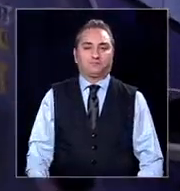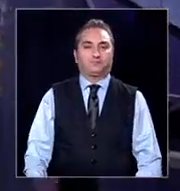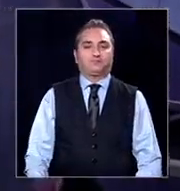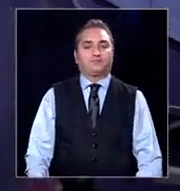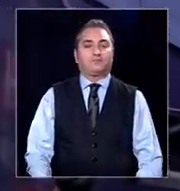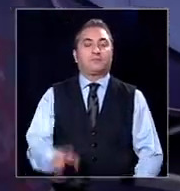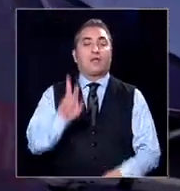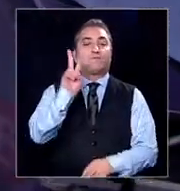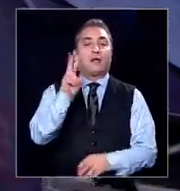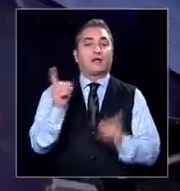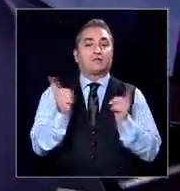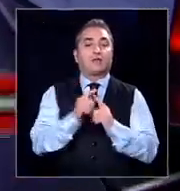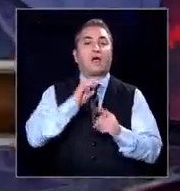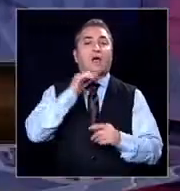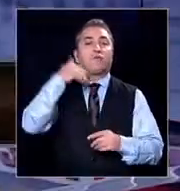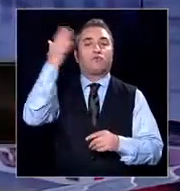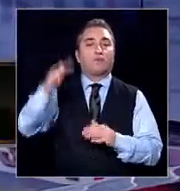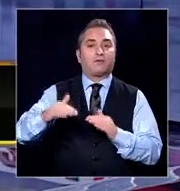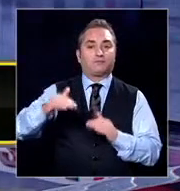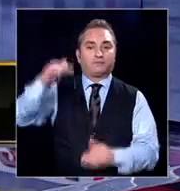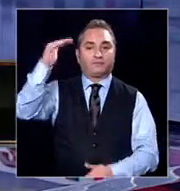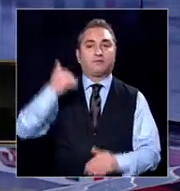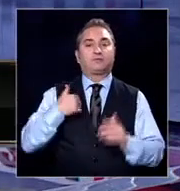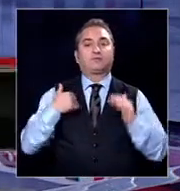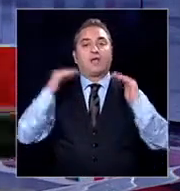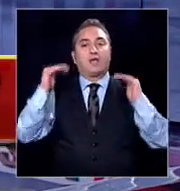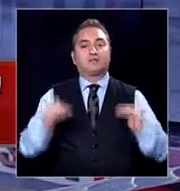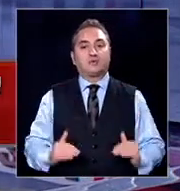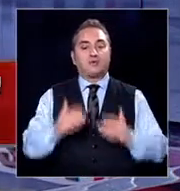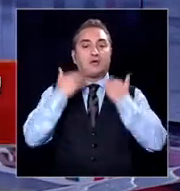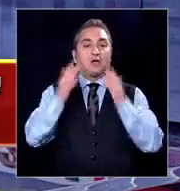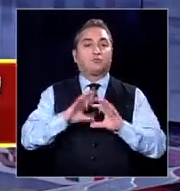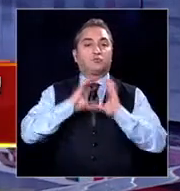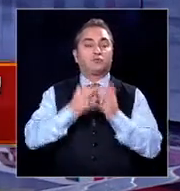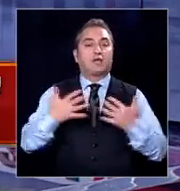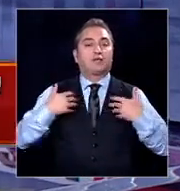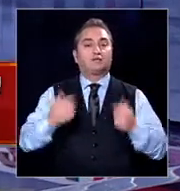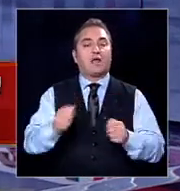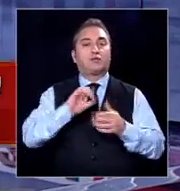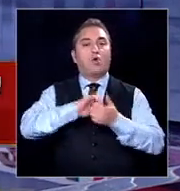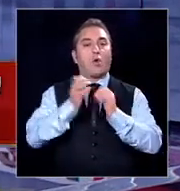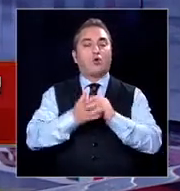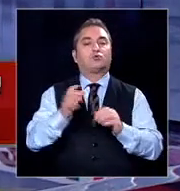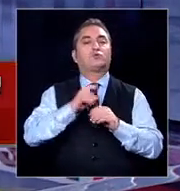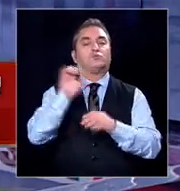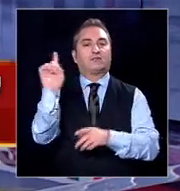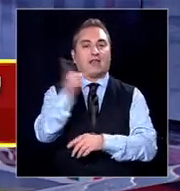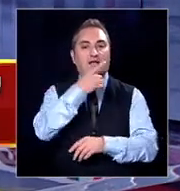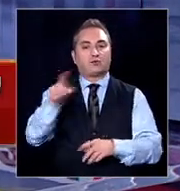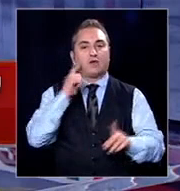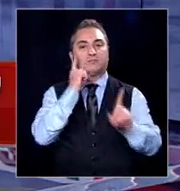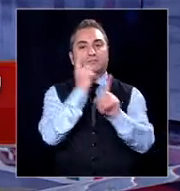Vaka sayısı Avrupa'da artarken bizde azalıyor dedi. Dünya Sağlık Örgütü direktörüyle salgını konuştu Sağlık Bakanı.